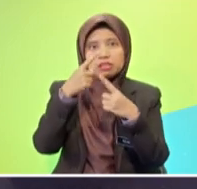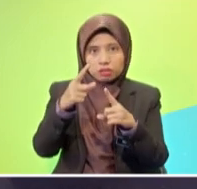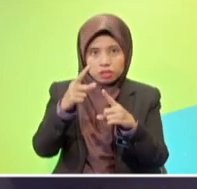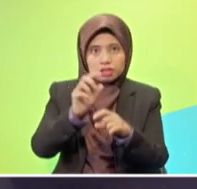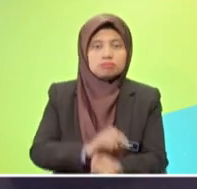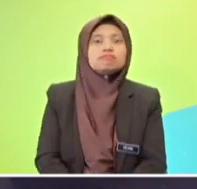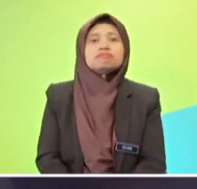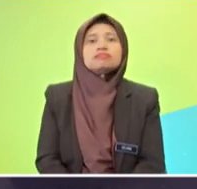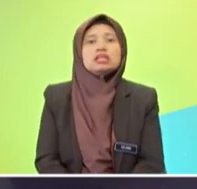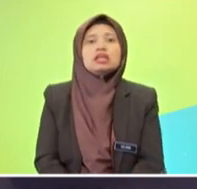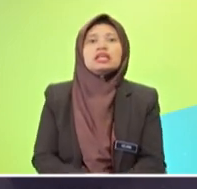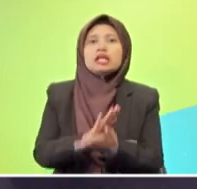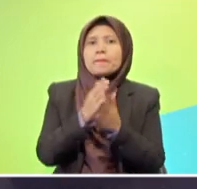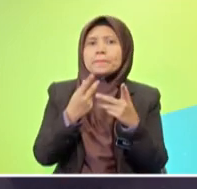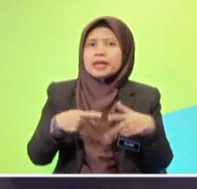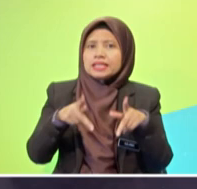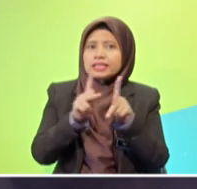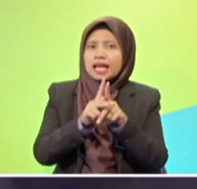dalam bacaan